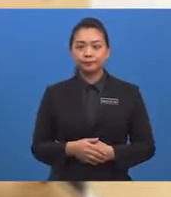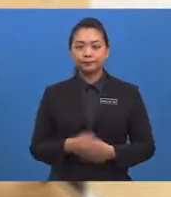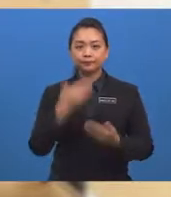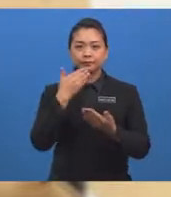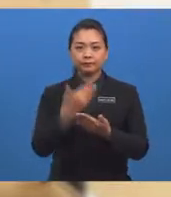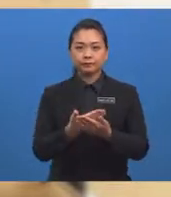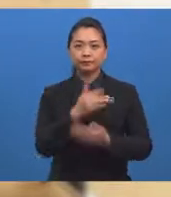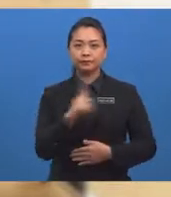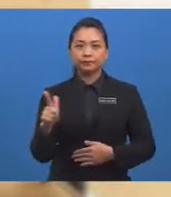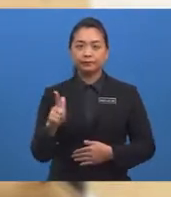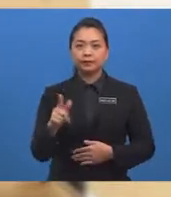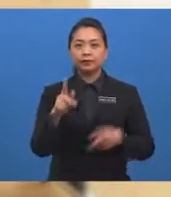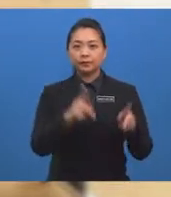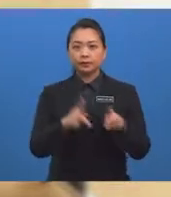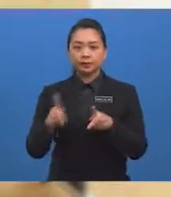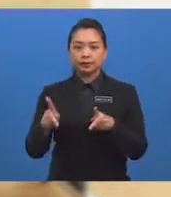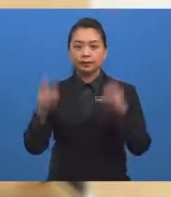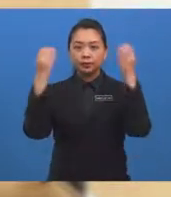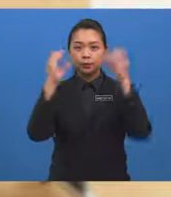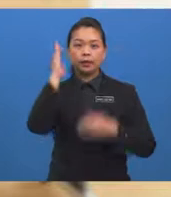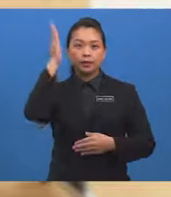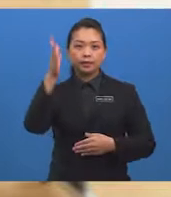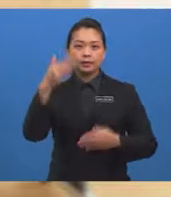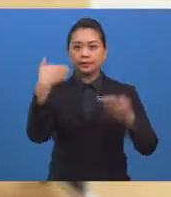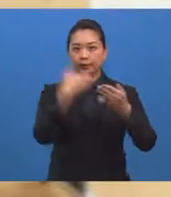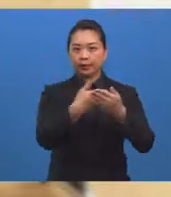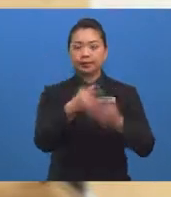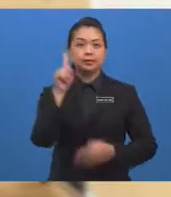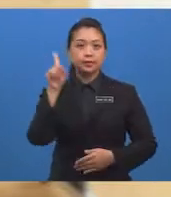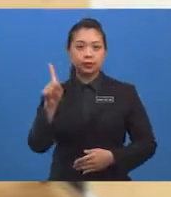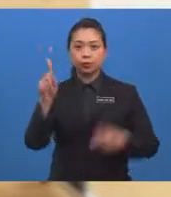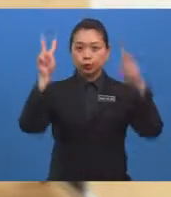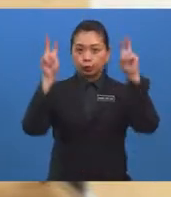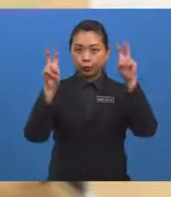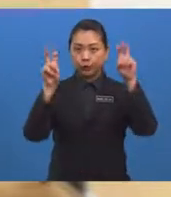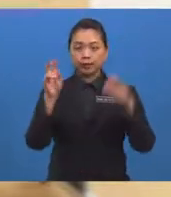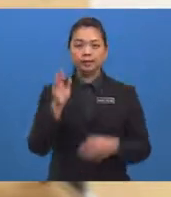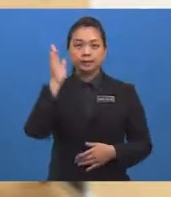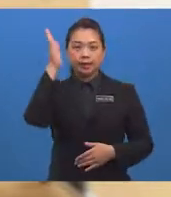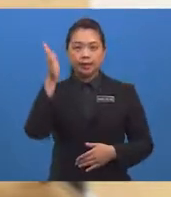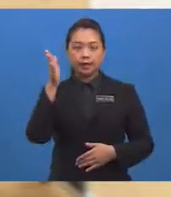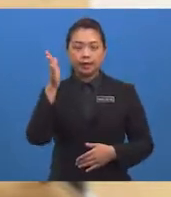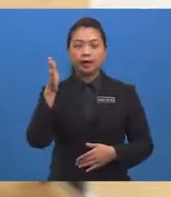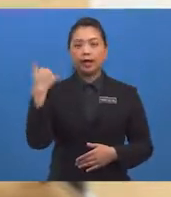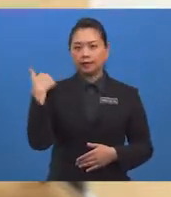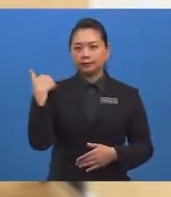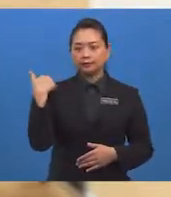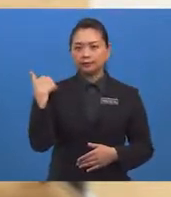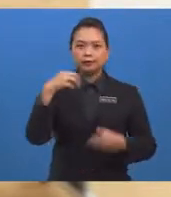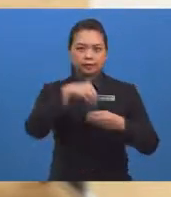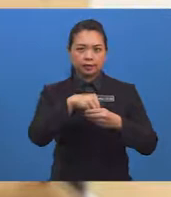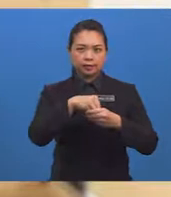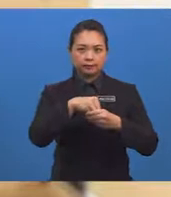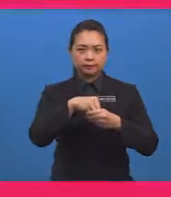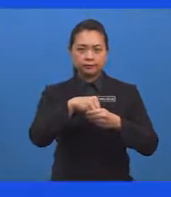Baiklah para pelajar, pada hari ini cikgu akan menyampaikan salah satu topik yang ada dalam sukatan pengajian am